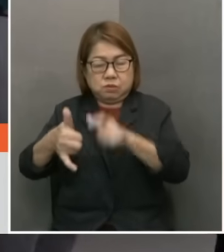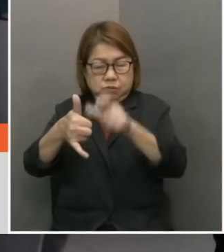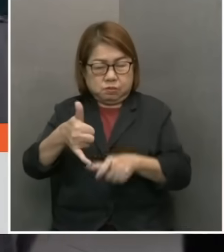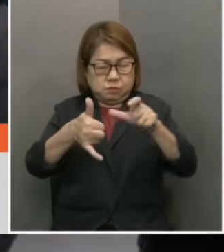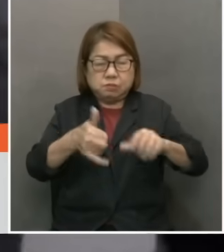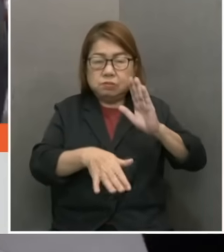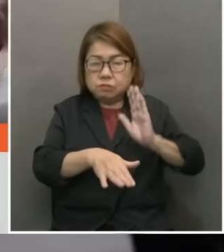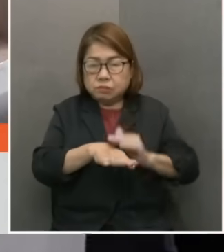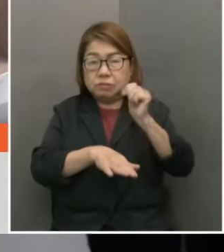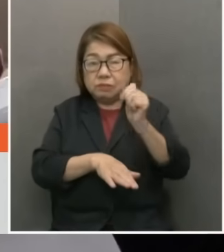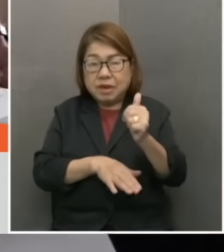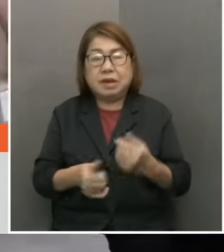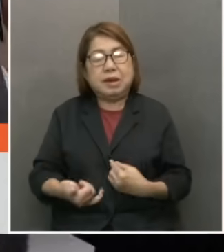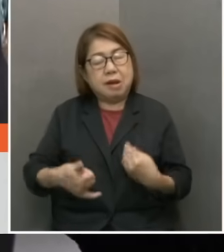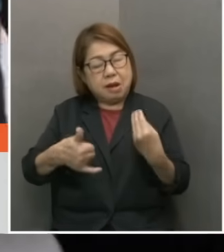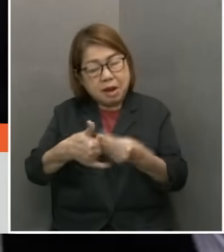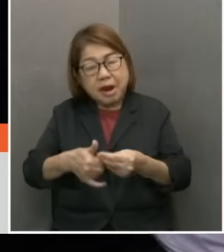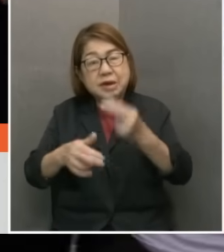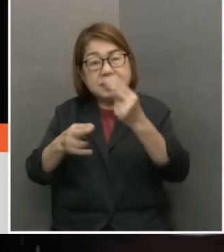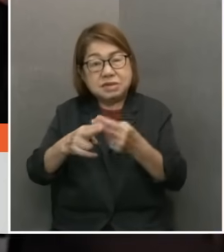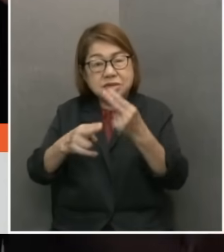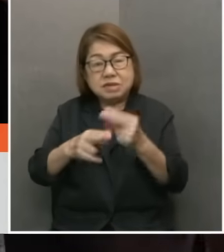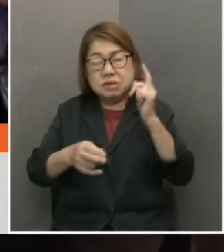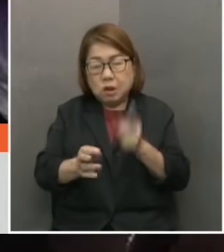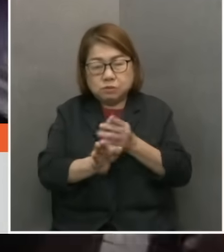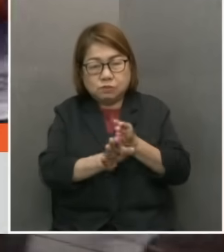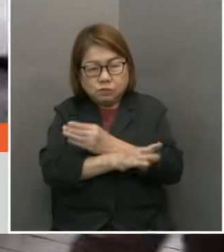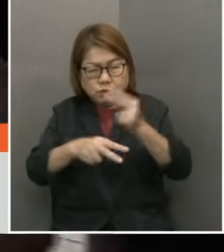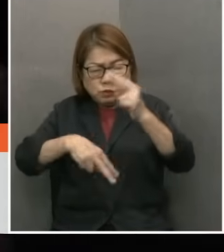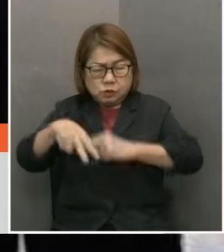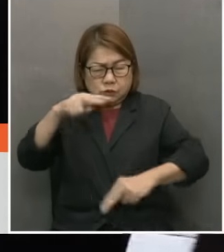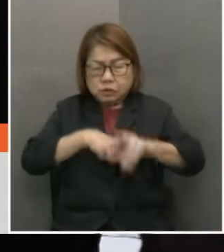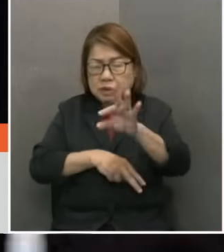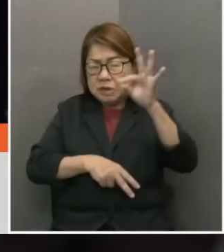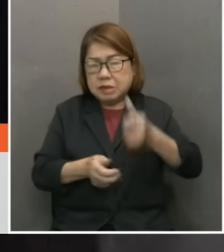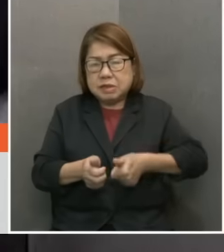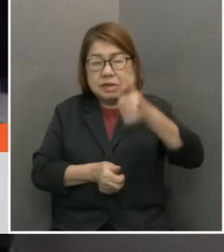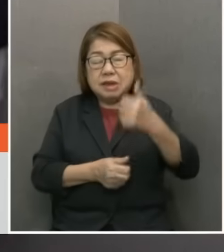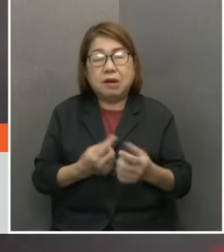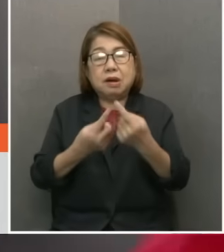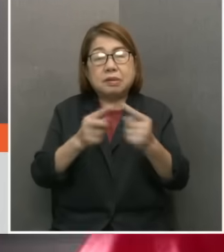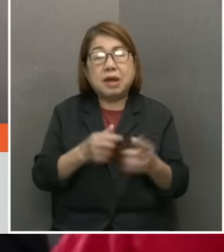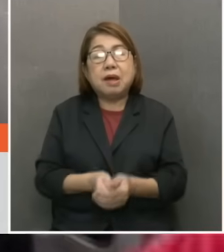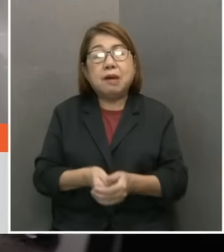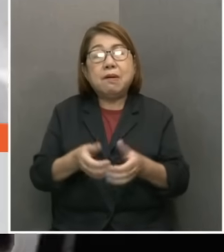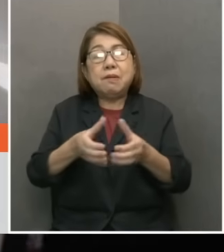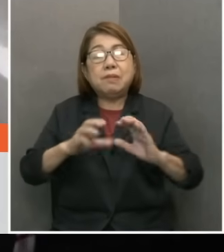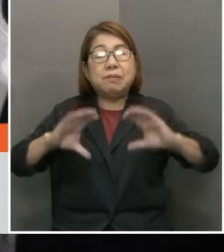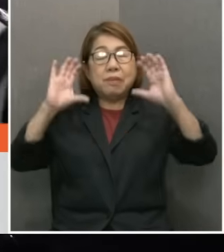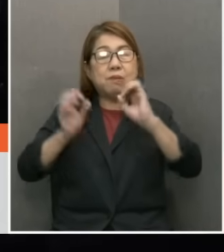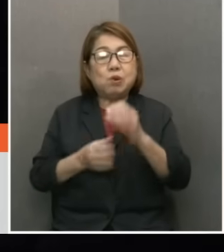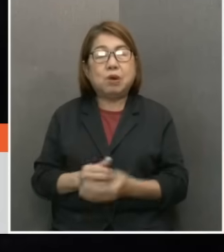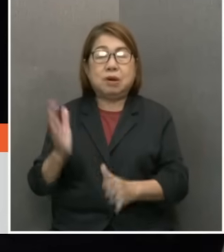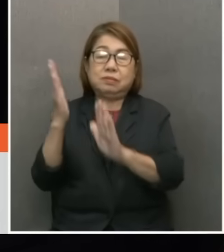แคนดิตแต่ละคนได้ผ่านการคัดสรรมาแล้วส่วนโผคณะรัฐมนตรีที่ออกมาว่าชายไทยพัฒนาได้ดูแล